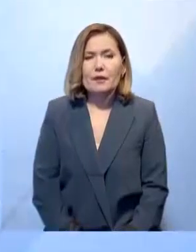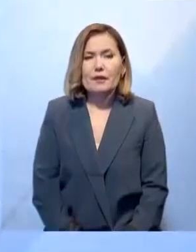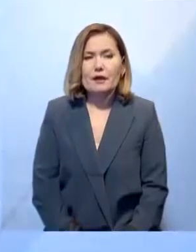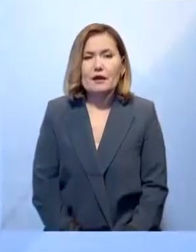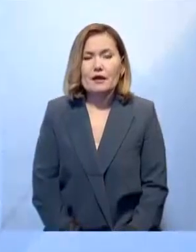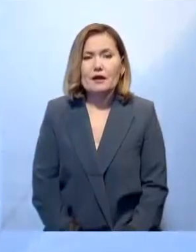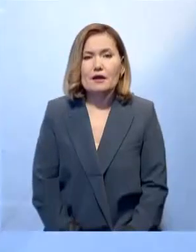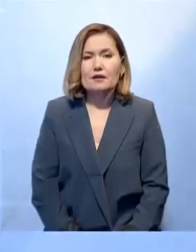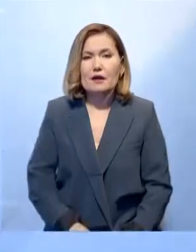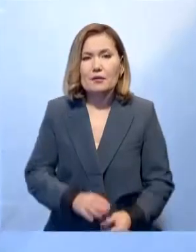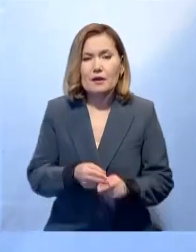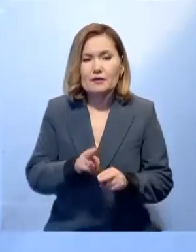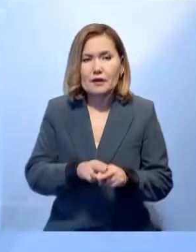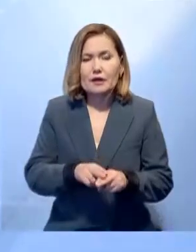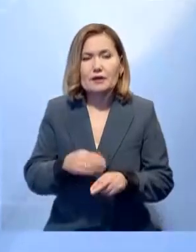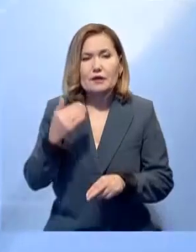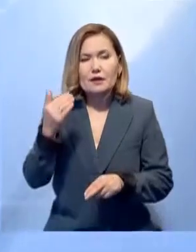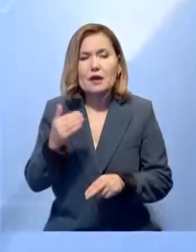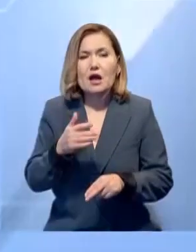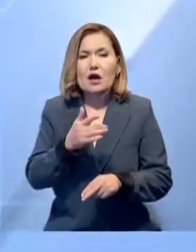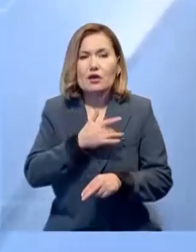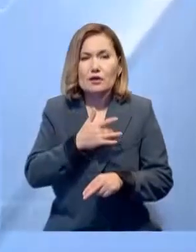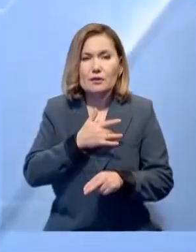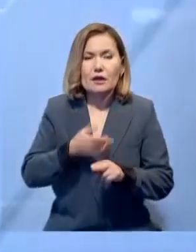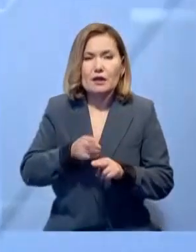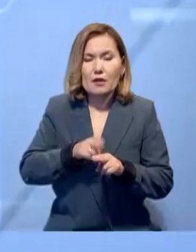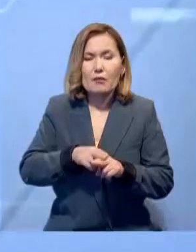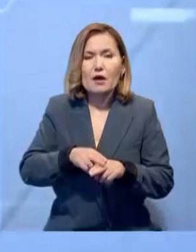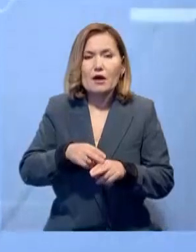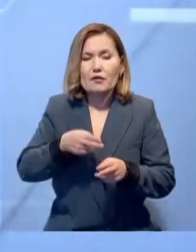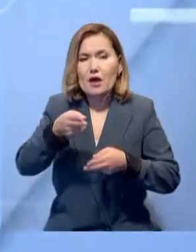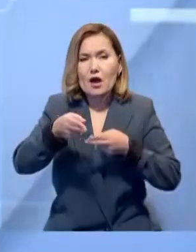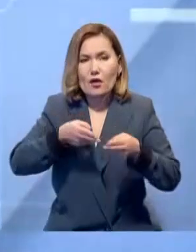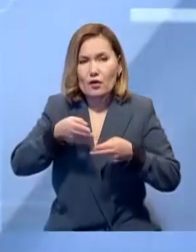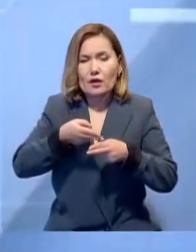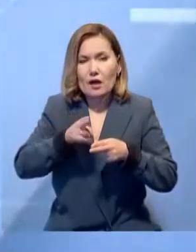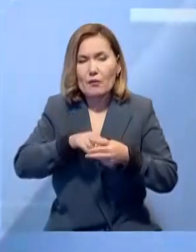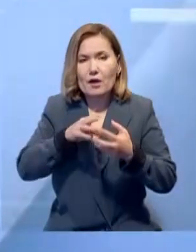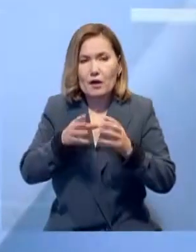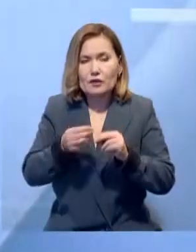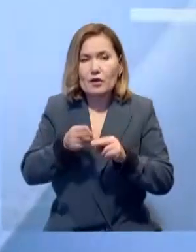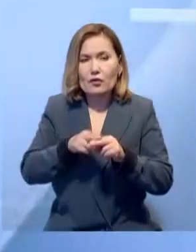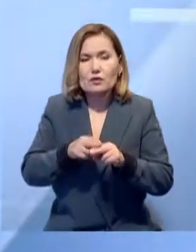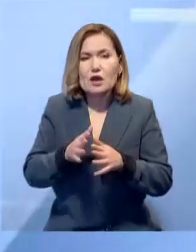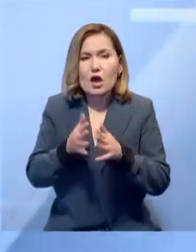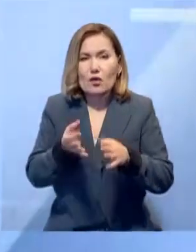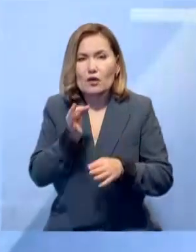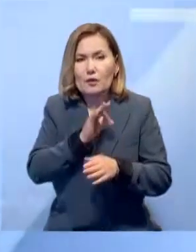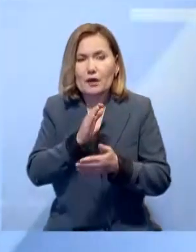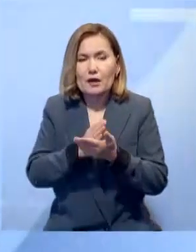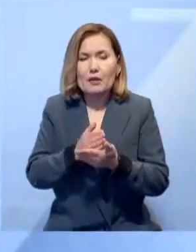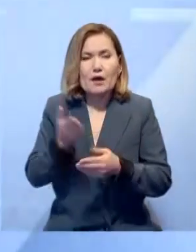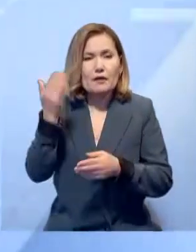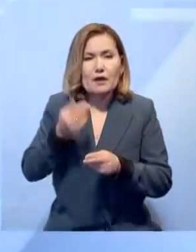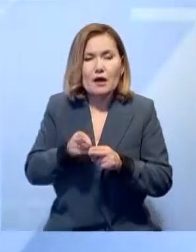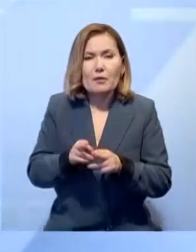Кеудесіндегі жұмыр еті сыр берген жандар құлақ түріңіз. Енді кеудені кеспей-ақ жүрек қақпақшасының стенозын емдеуге мүмкіндік бар. Бұрын мұндай дерт